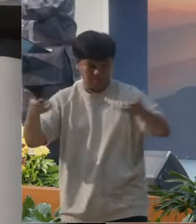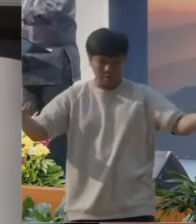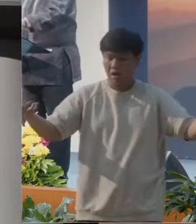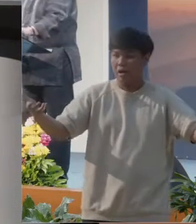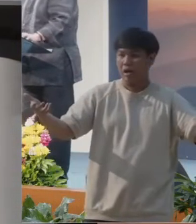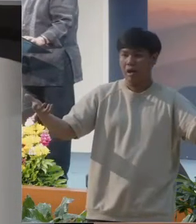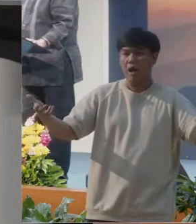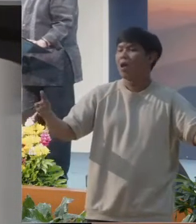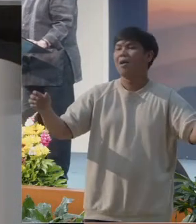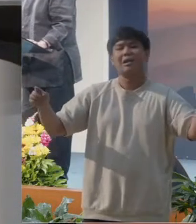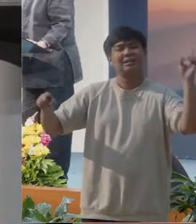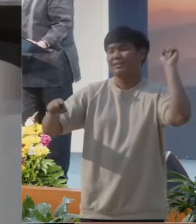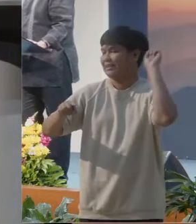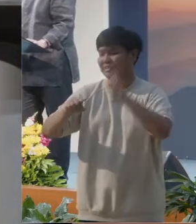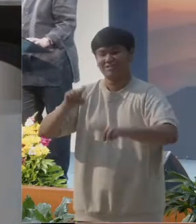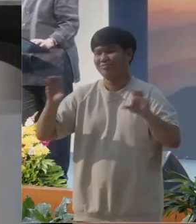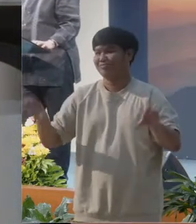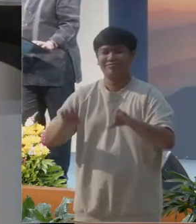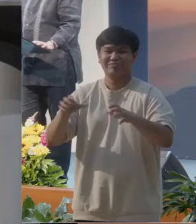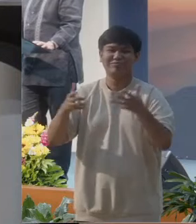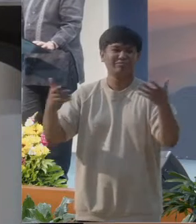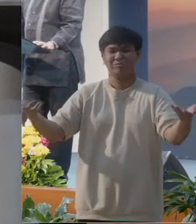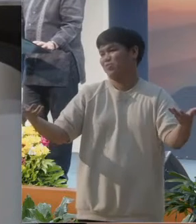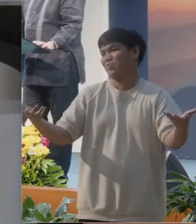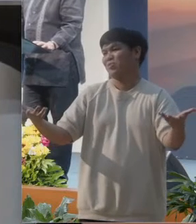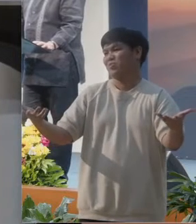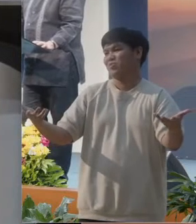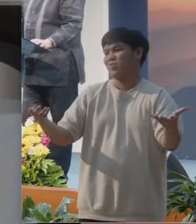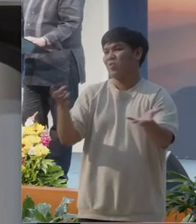wala kayong magagawa kahit na ano.